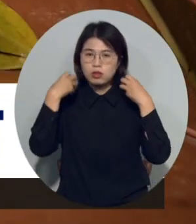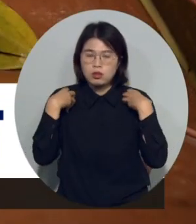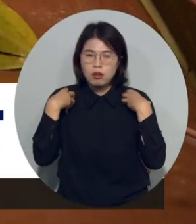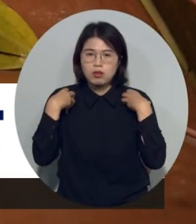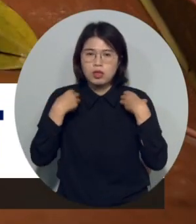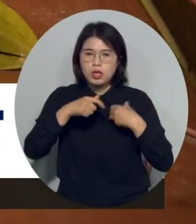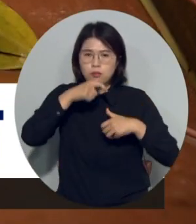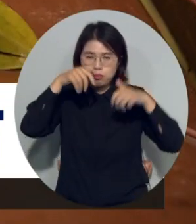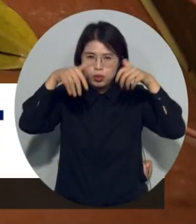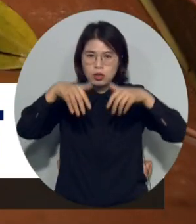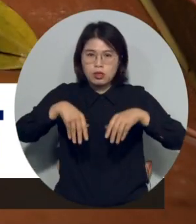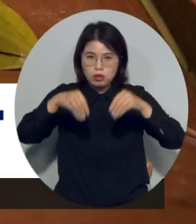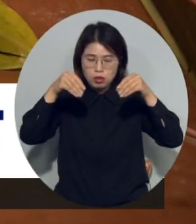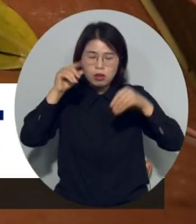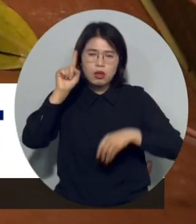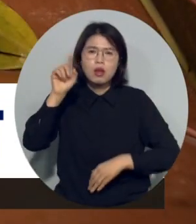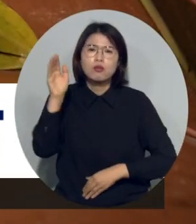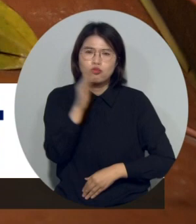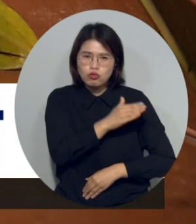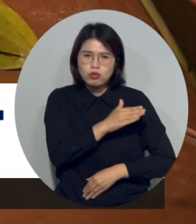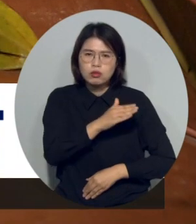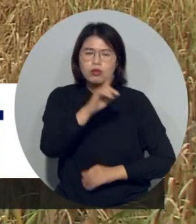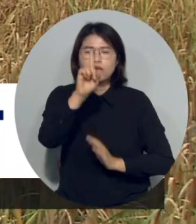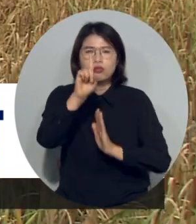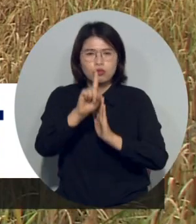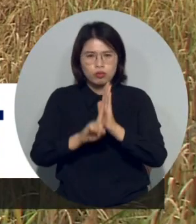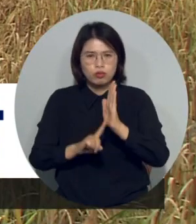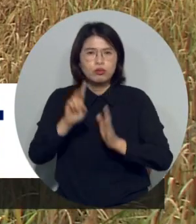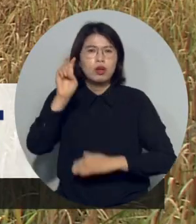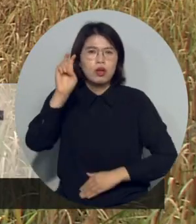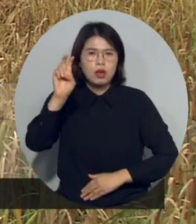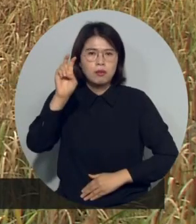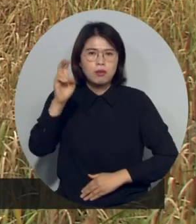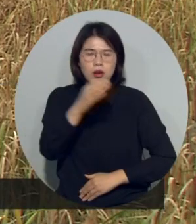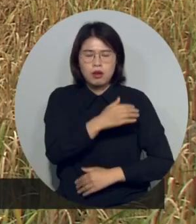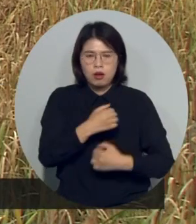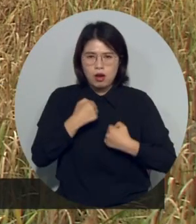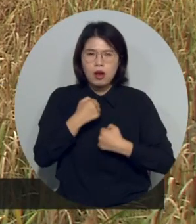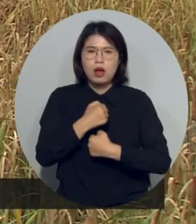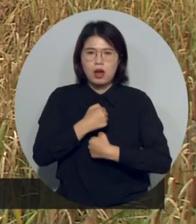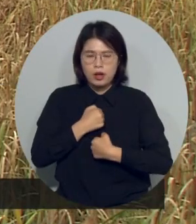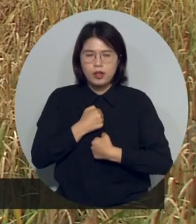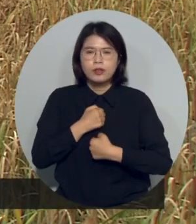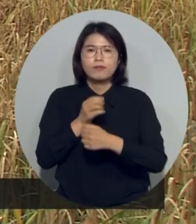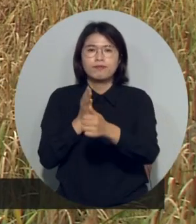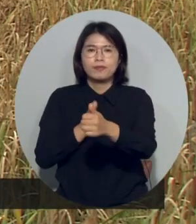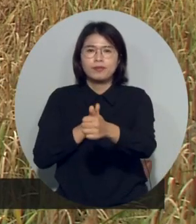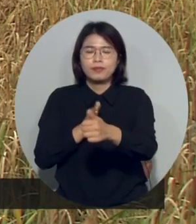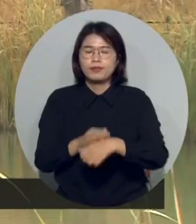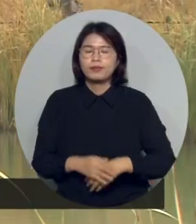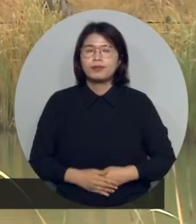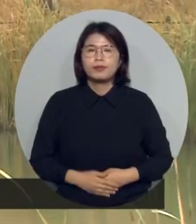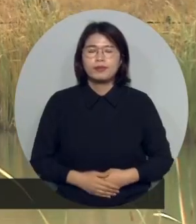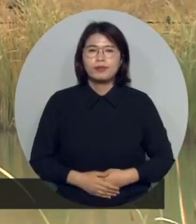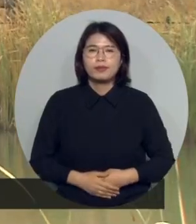비가 그친 뒤 내일부터는 기온이 크게 떨어질 것으로 예상돼 건강관리에 주의해달라고 부탁했습니다.